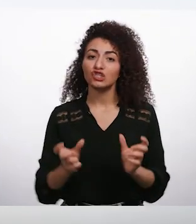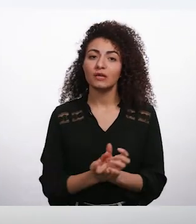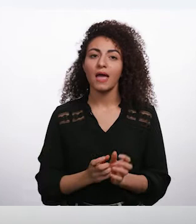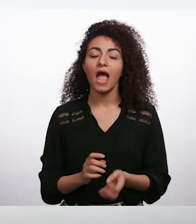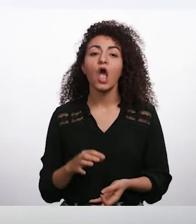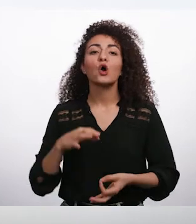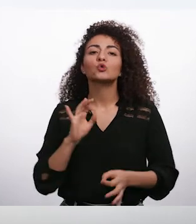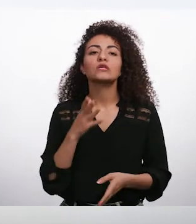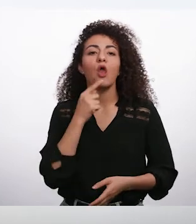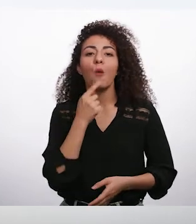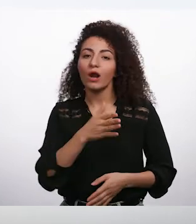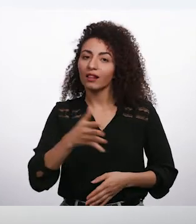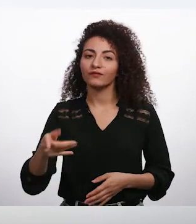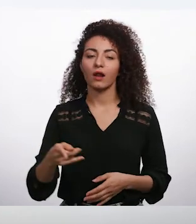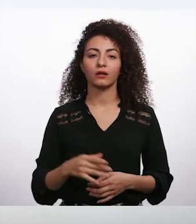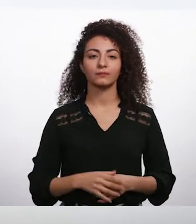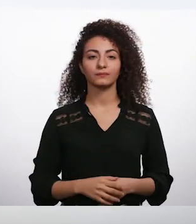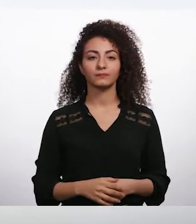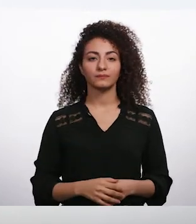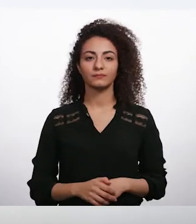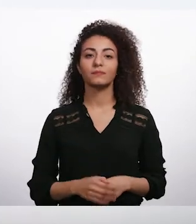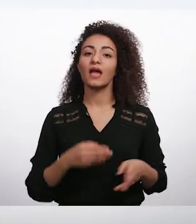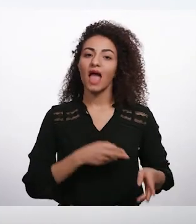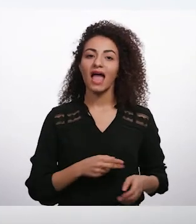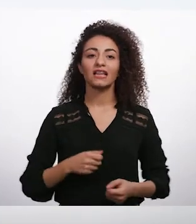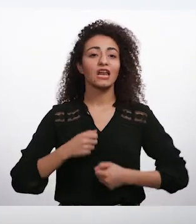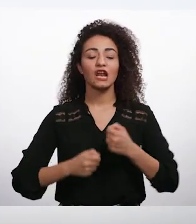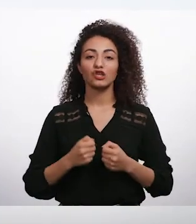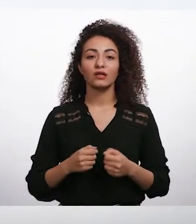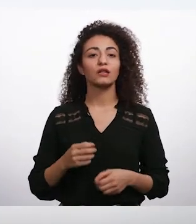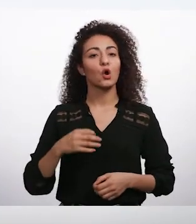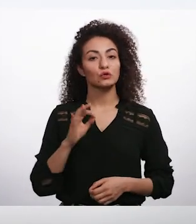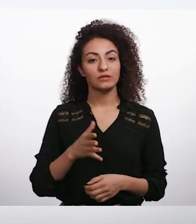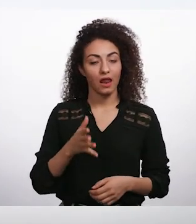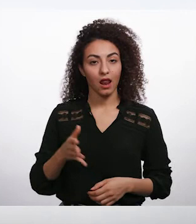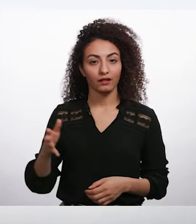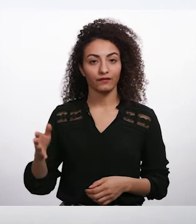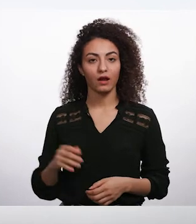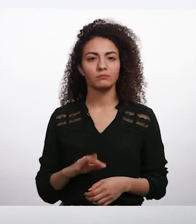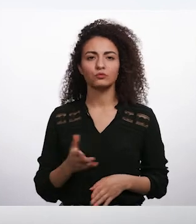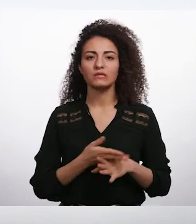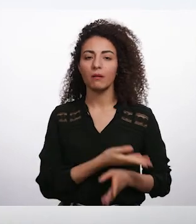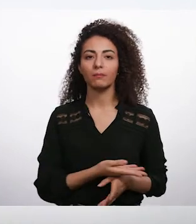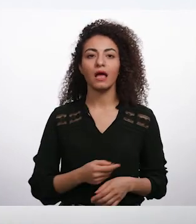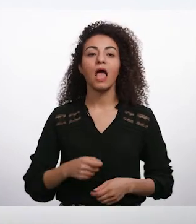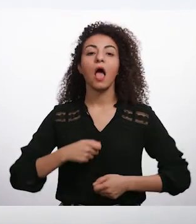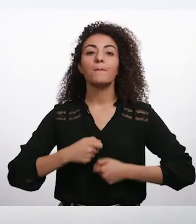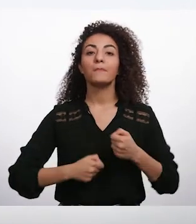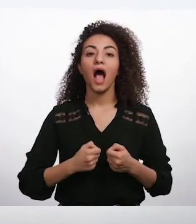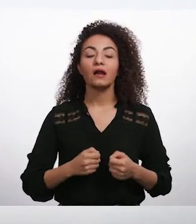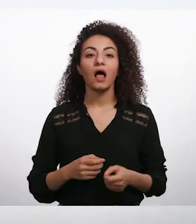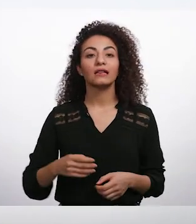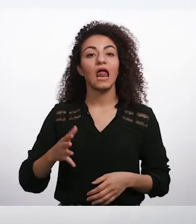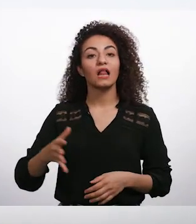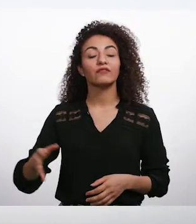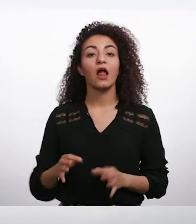هاتفي ومطورة لتناسب أعمار الموجودين. هيدي الأنشطة يلي بتتنفذ مع مجموعات مصممة لتطوير